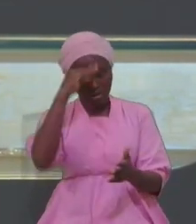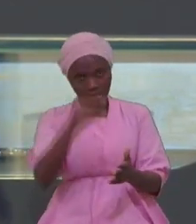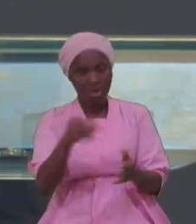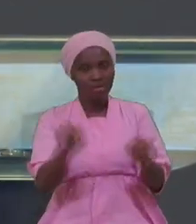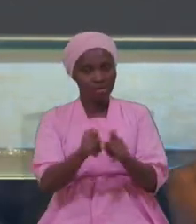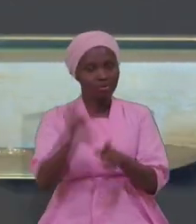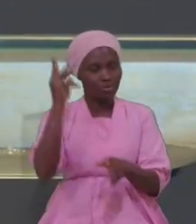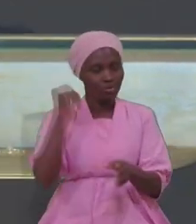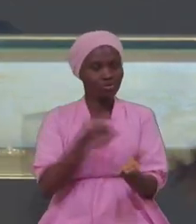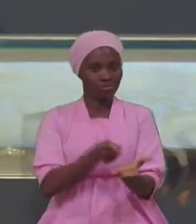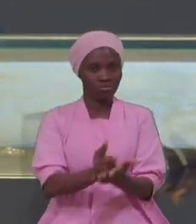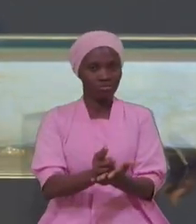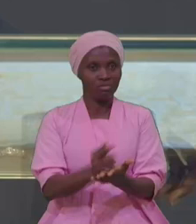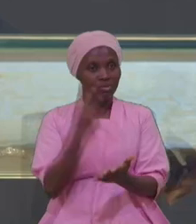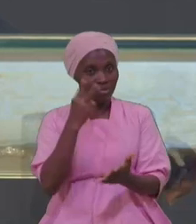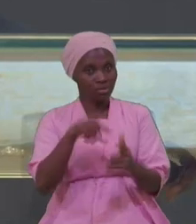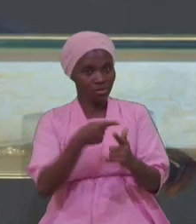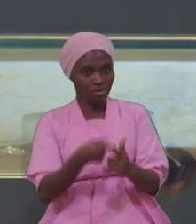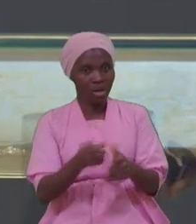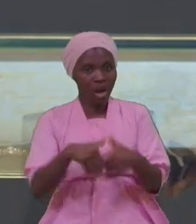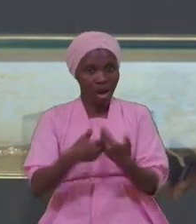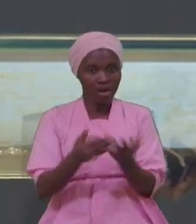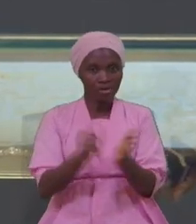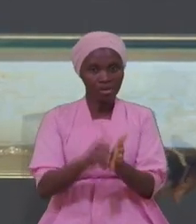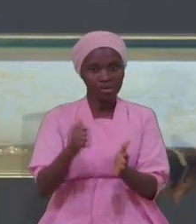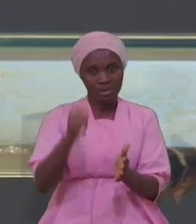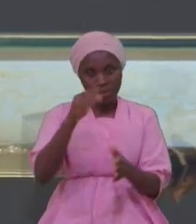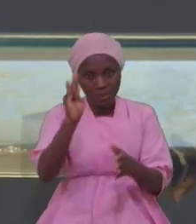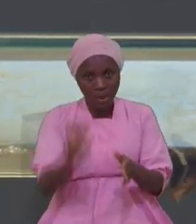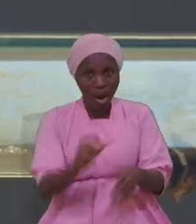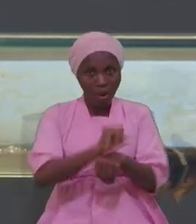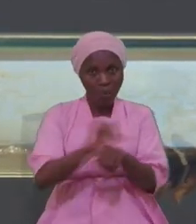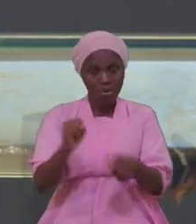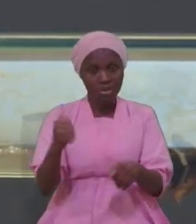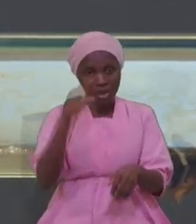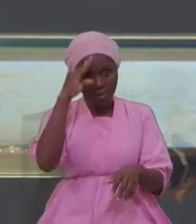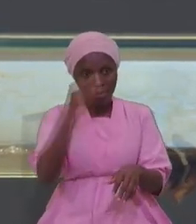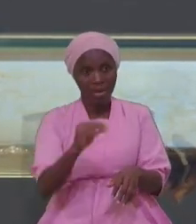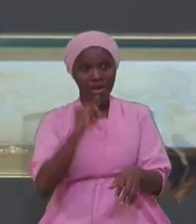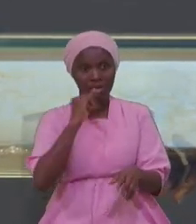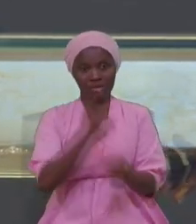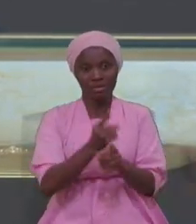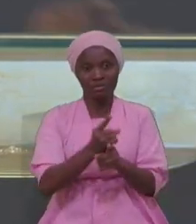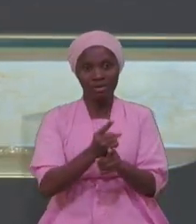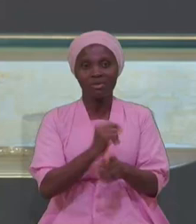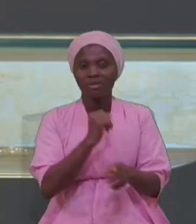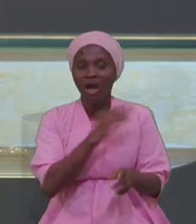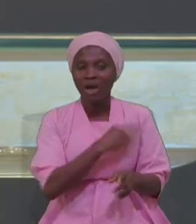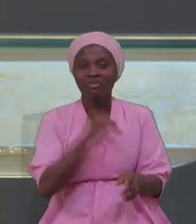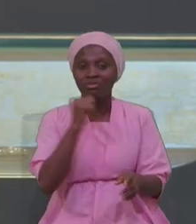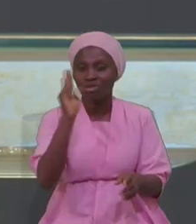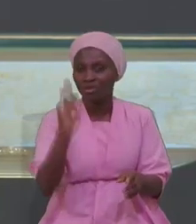l'homme est justifié par les œuvres et non pas la foi seulement. Et non pas la